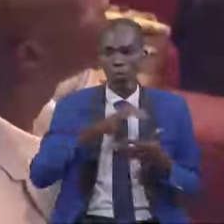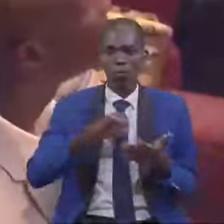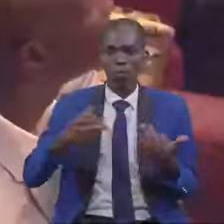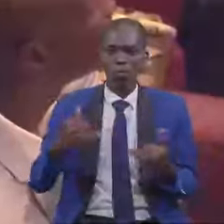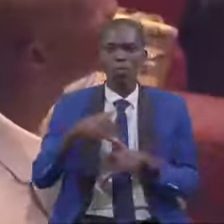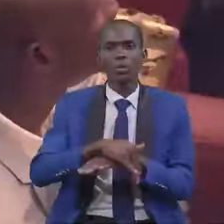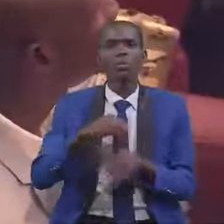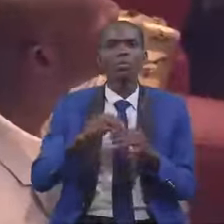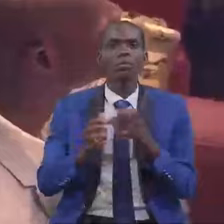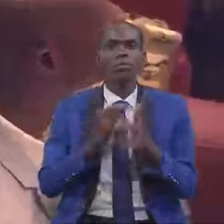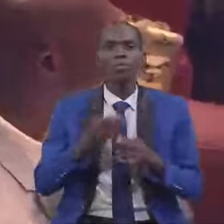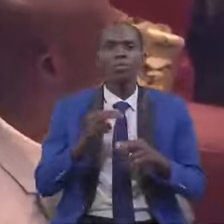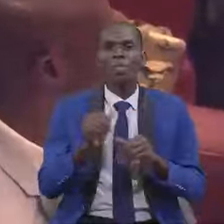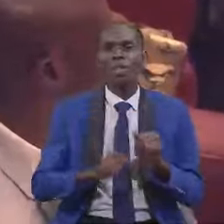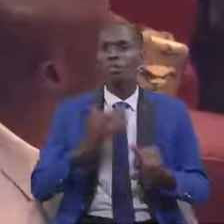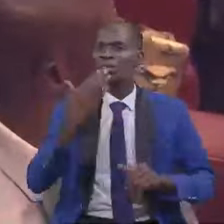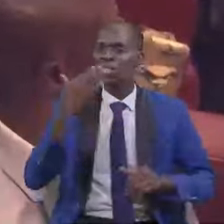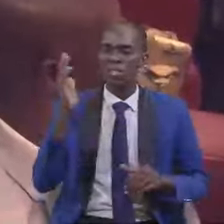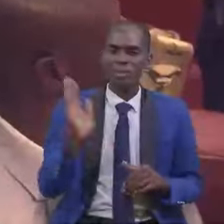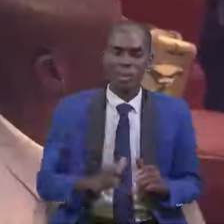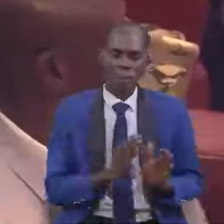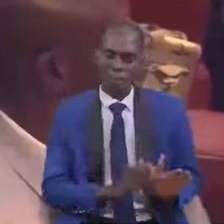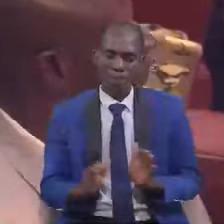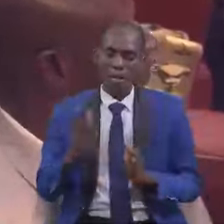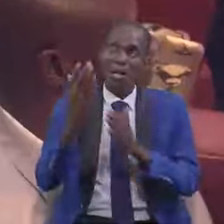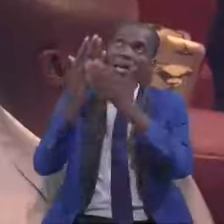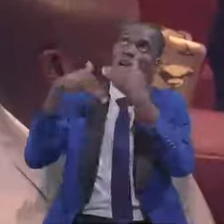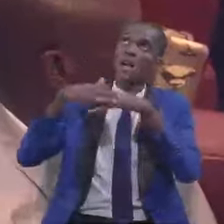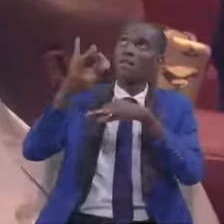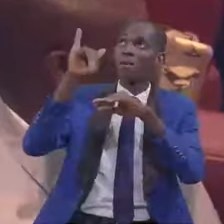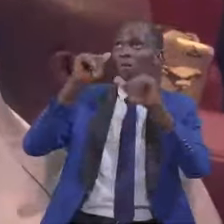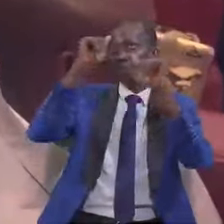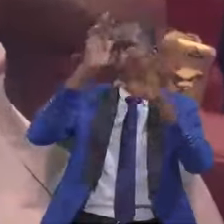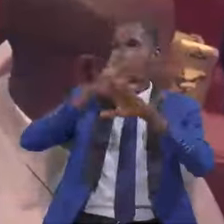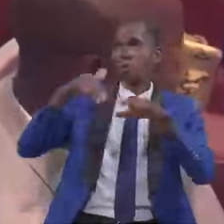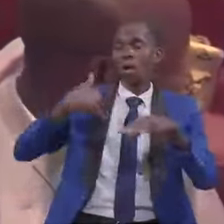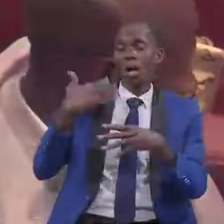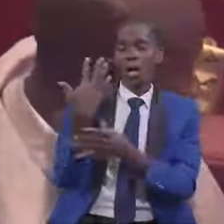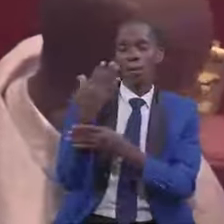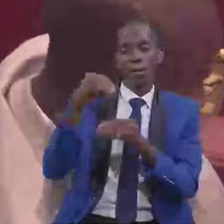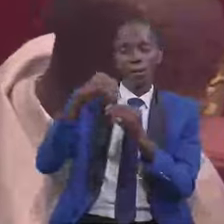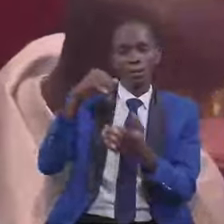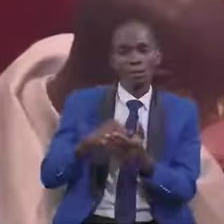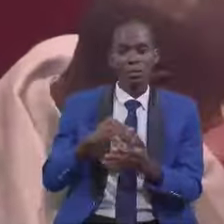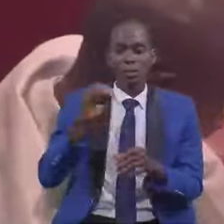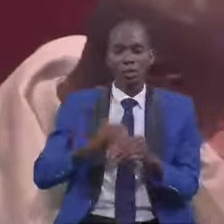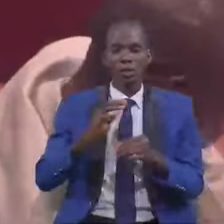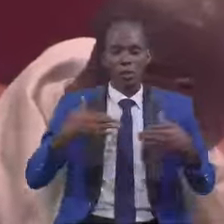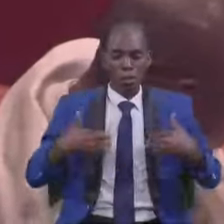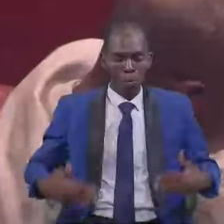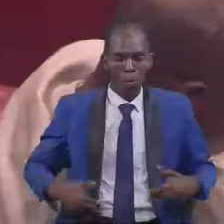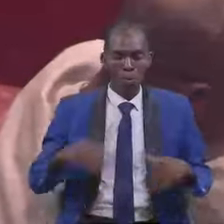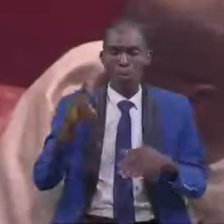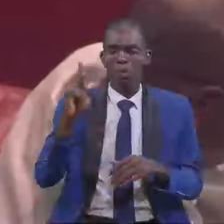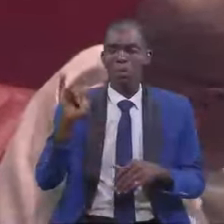Toute plante maléfique, mauvaise que le Père Céleste n'a pas plantée dans votre corps, dans vos reins, dans vos poumons, dans votre